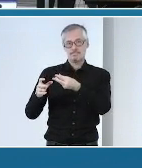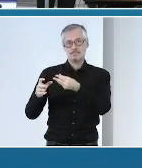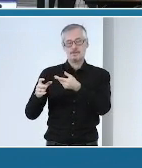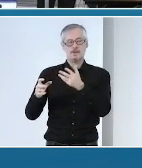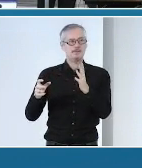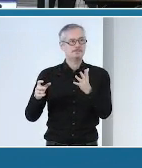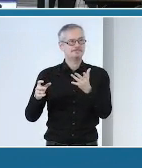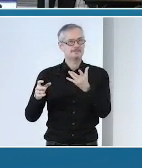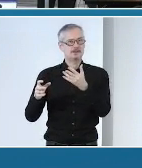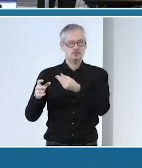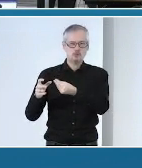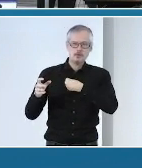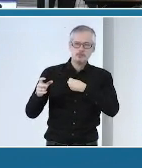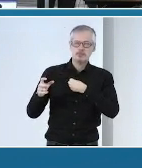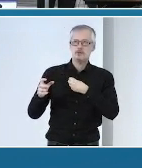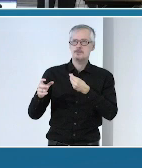qui permet